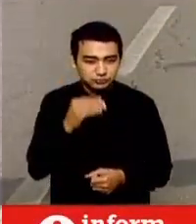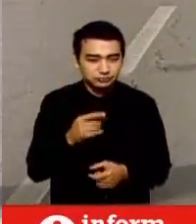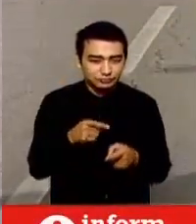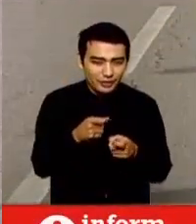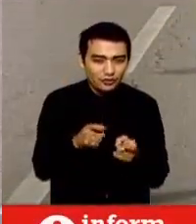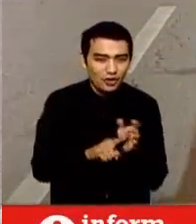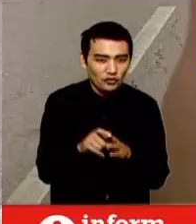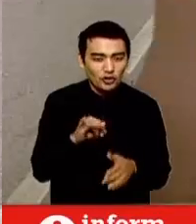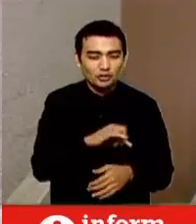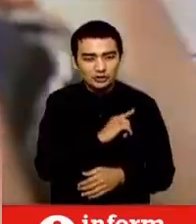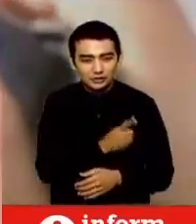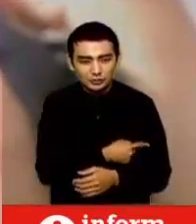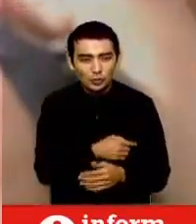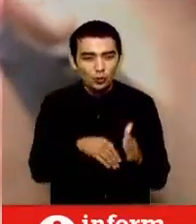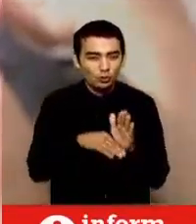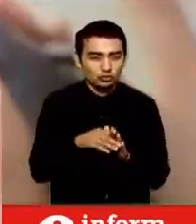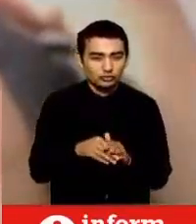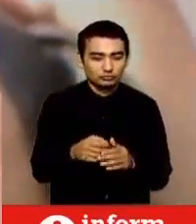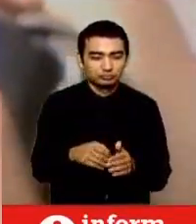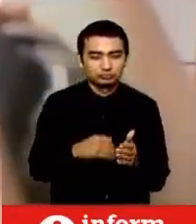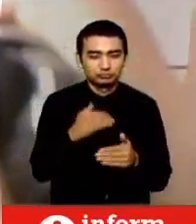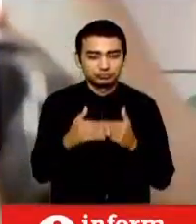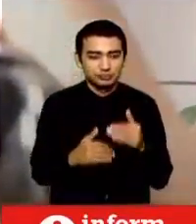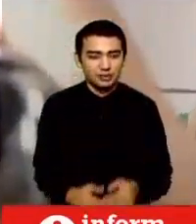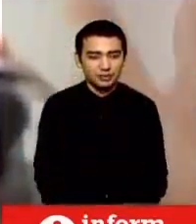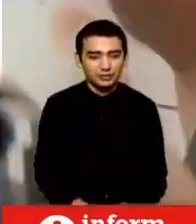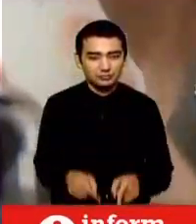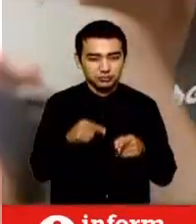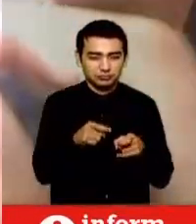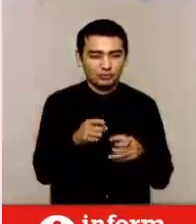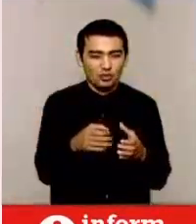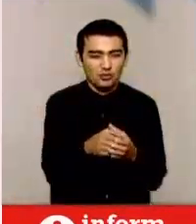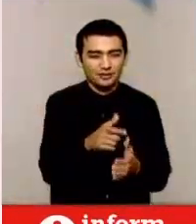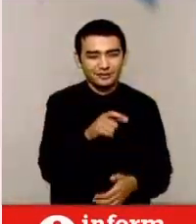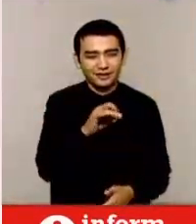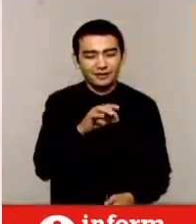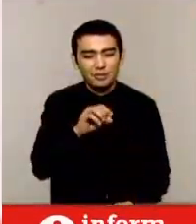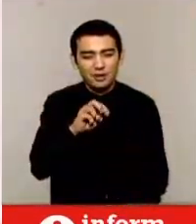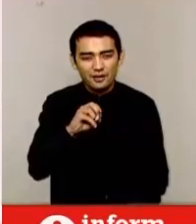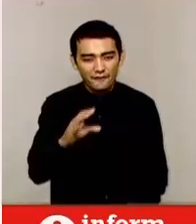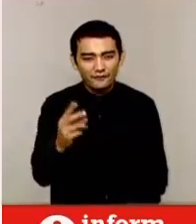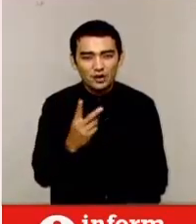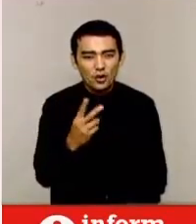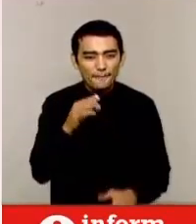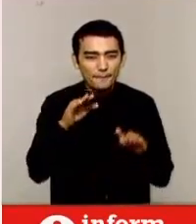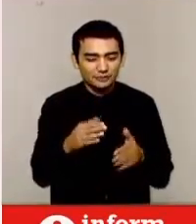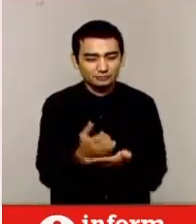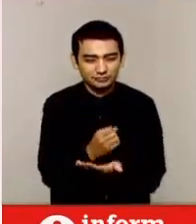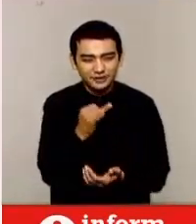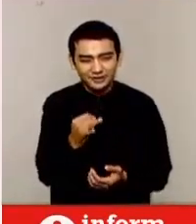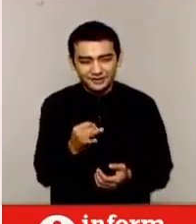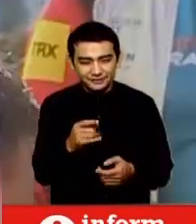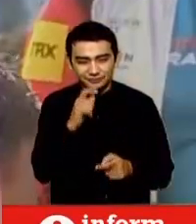бегают и становится сильнее лучше по итогам забегая кеден команда гербалаев заняла второе место участников наградили